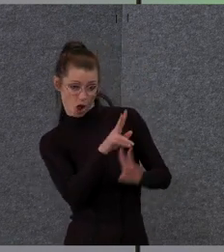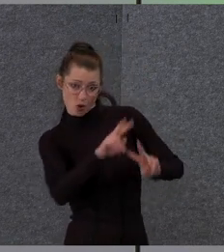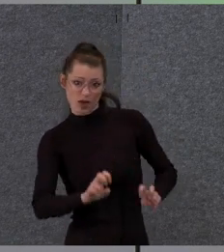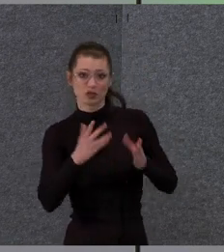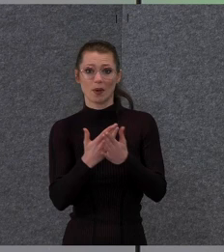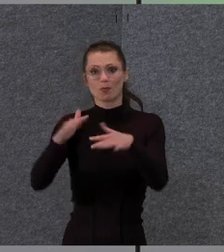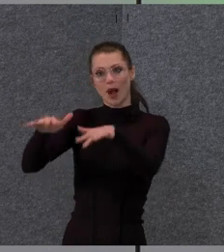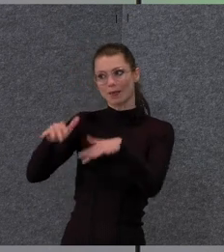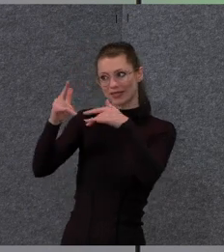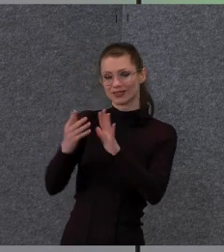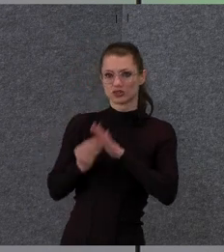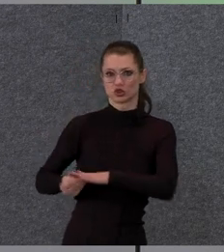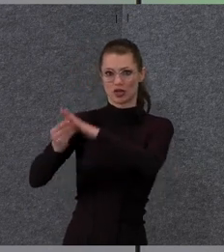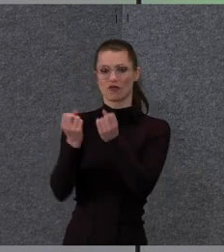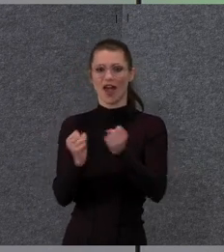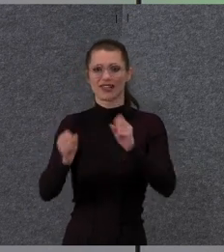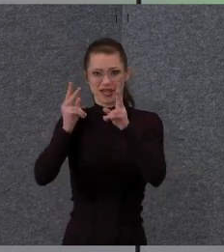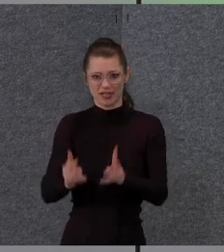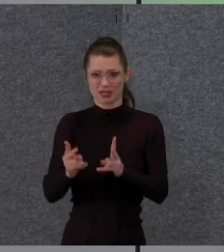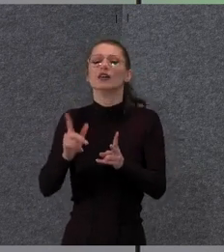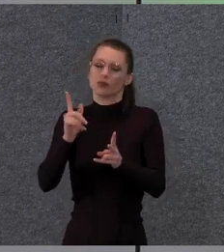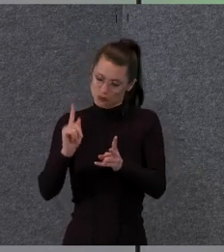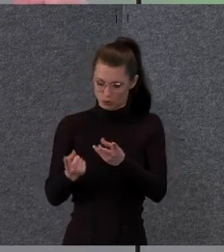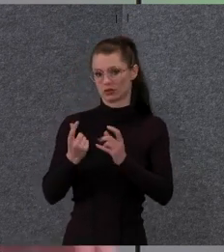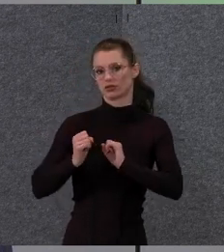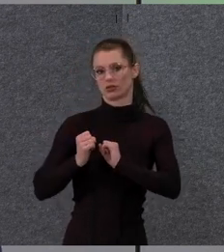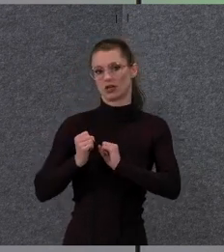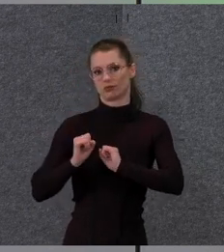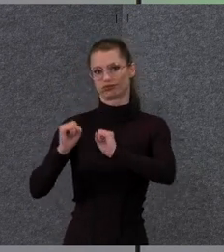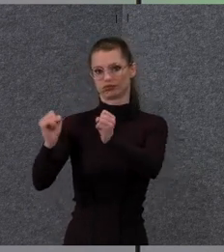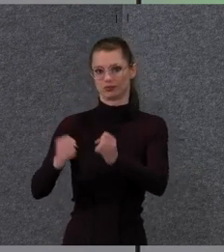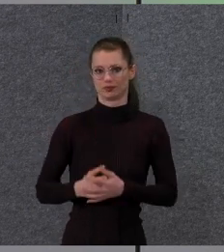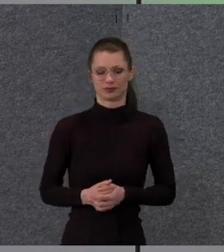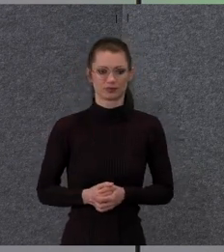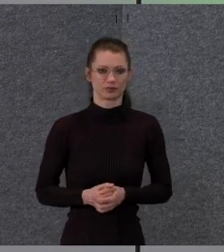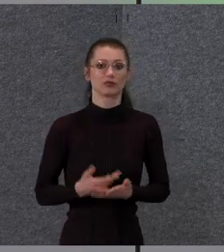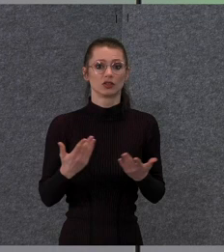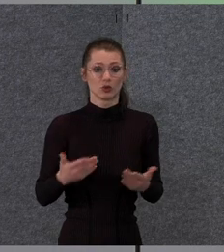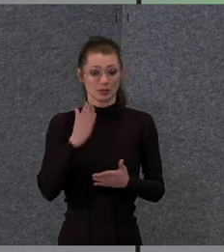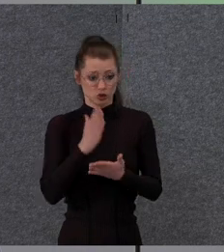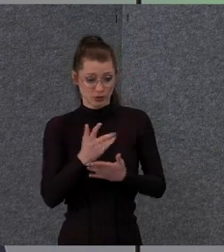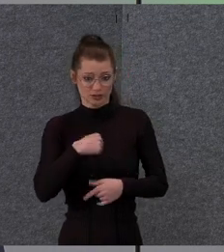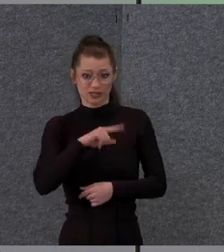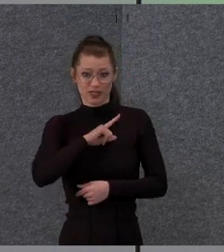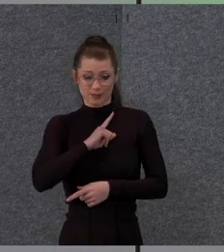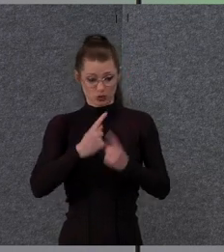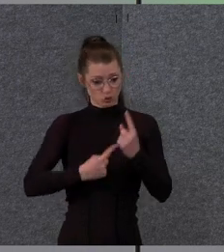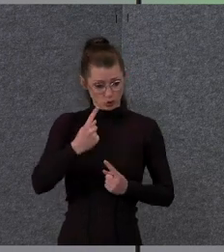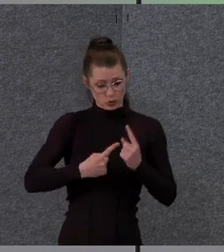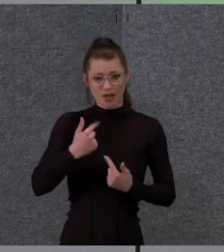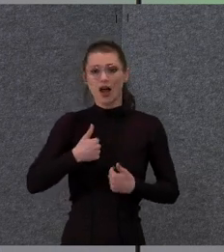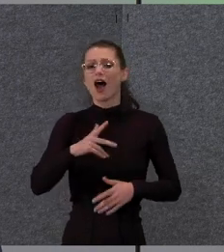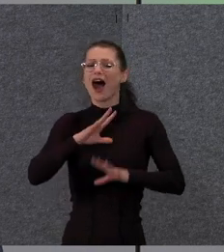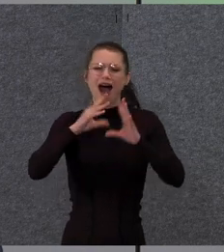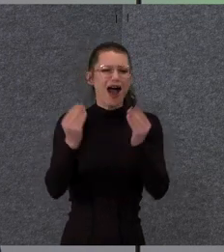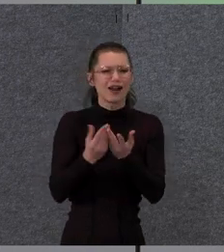Parlamente zu stärken und die Freiheitsrechte auch schnellstmöglich wieder in Gang zu setzen. Ich komme zum Schluss. Wir haben als Grüne alle Dimensionen ökologisch,